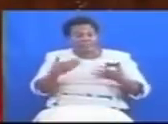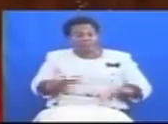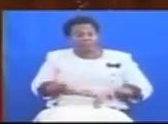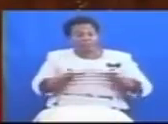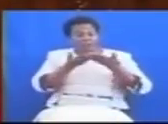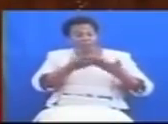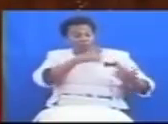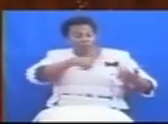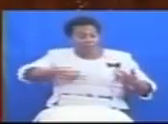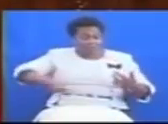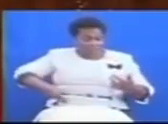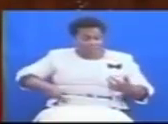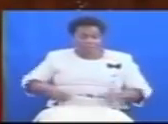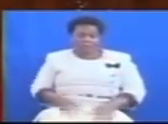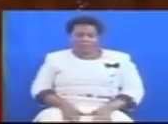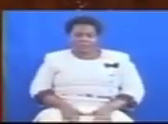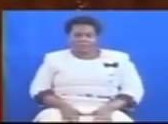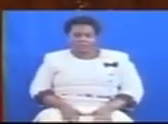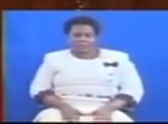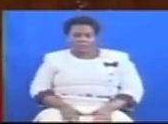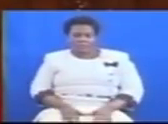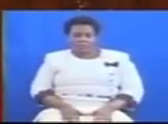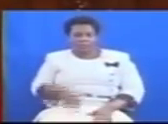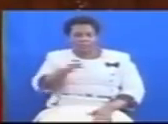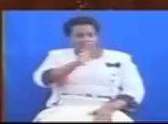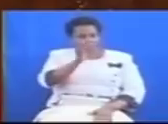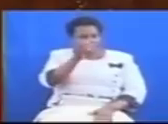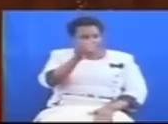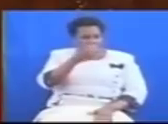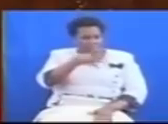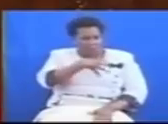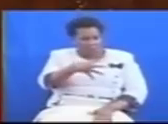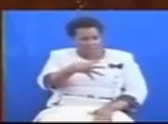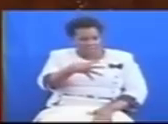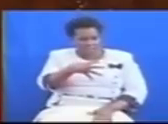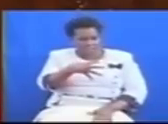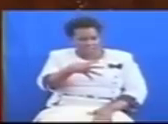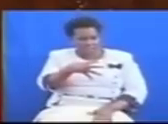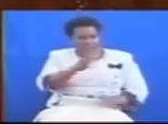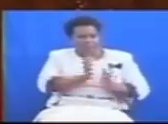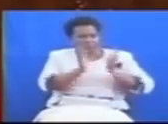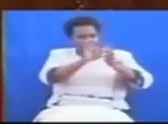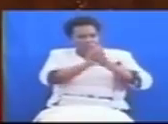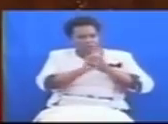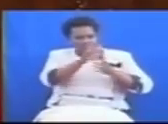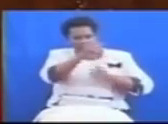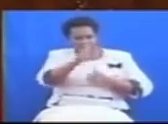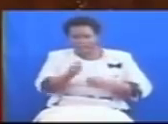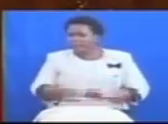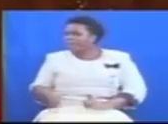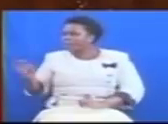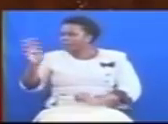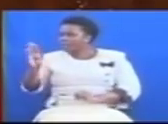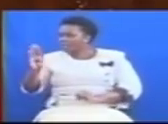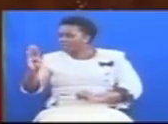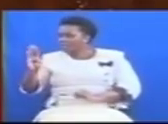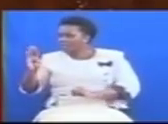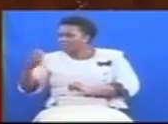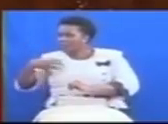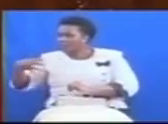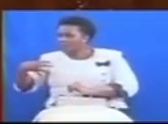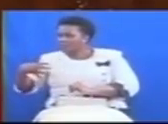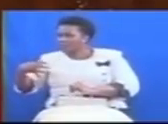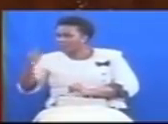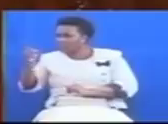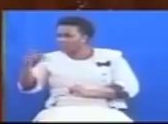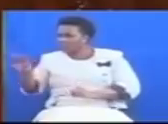ambacho ni cha serikali zote, Baraza la Mawaziri la Jamhuri ya Muungano wa Tanzania na Baraza la Mawaziri la SMT kinakutana mara